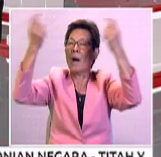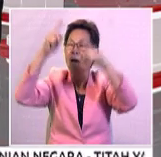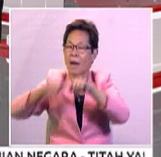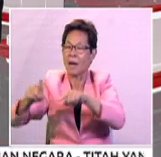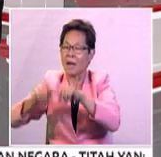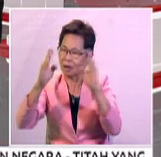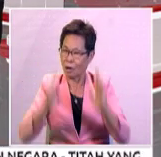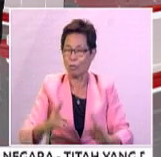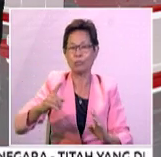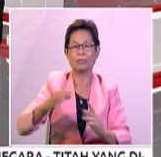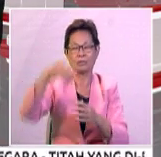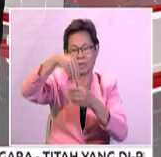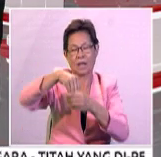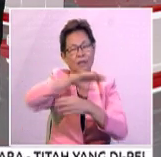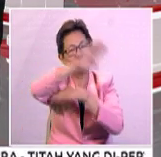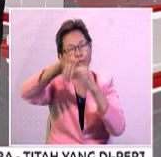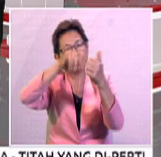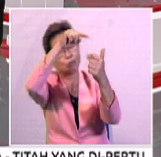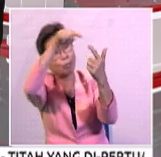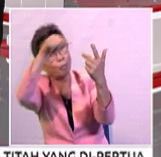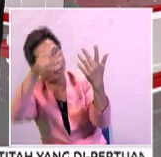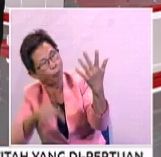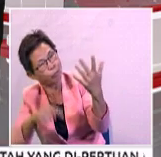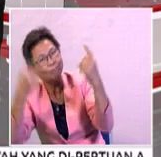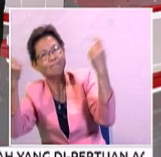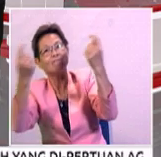kepelbagaian kaum dalam semua aspek.